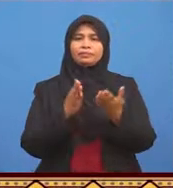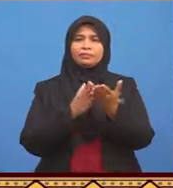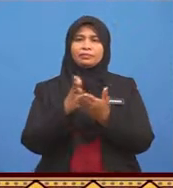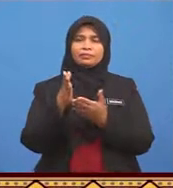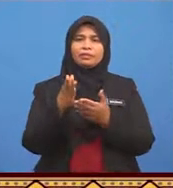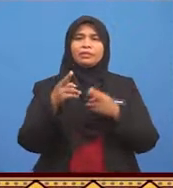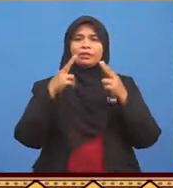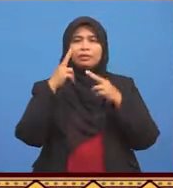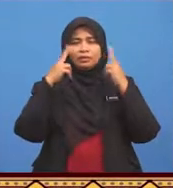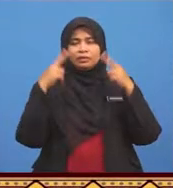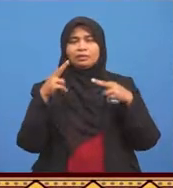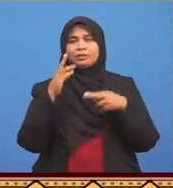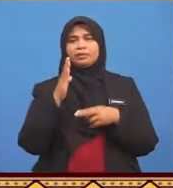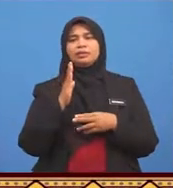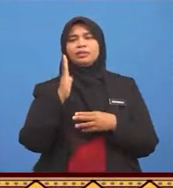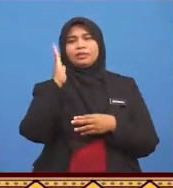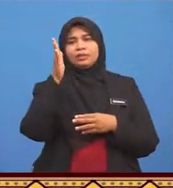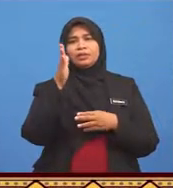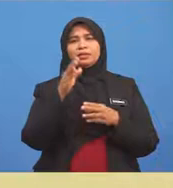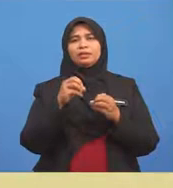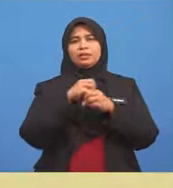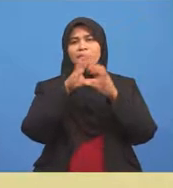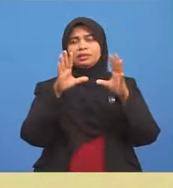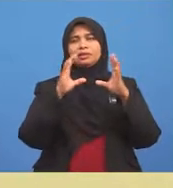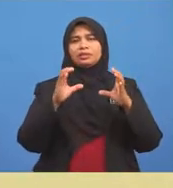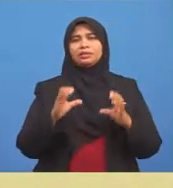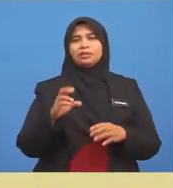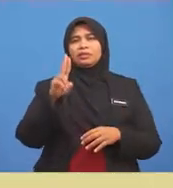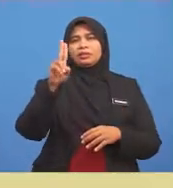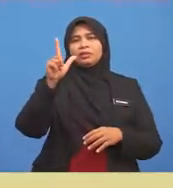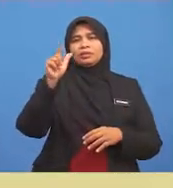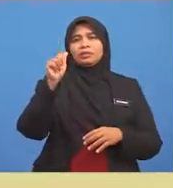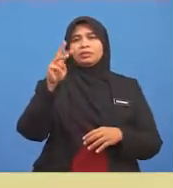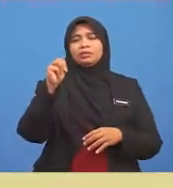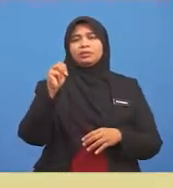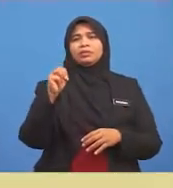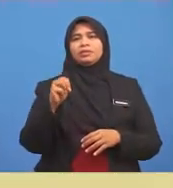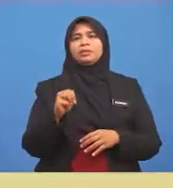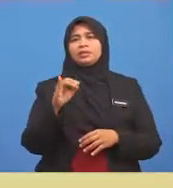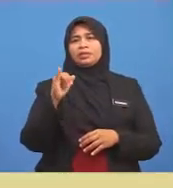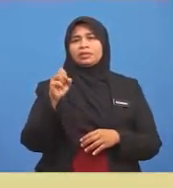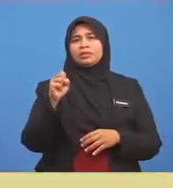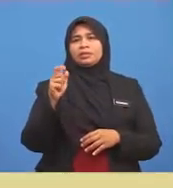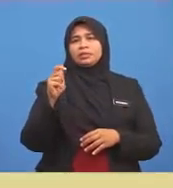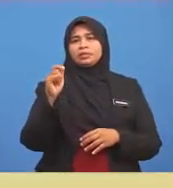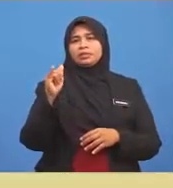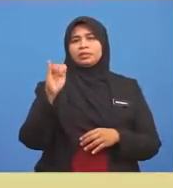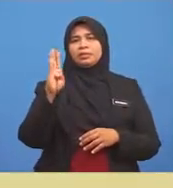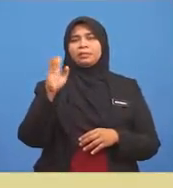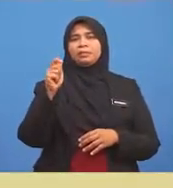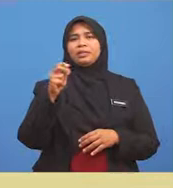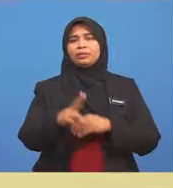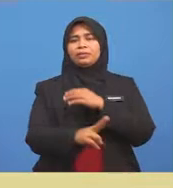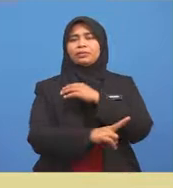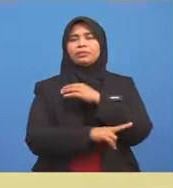Seterusnya, ustazah akan menerangkan pula cara ulama mengistimbat hukum berkaitan